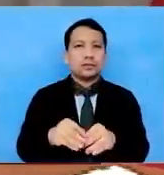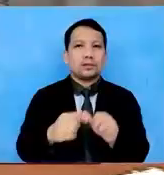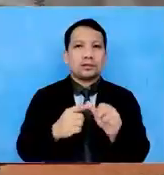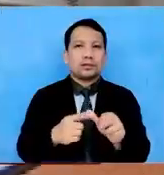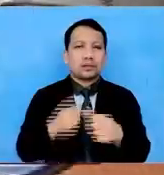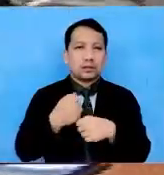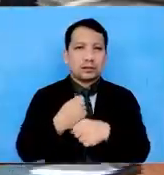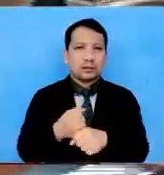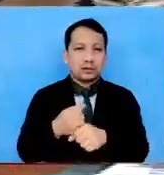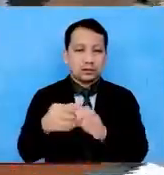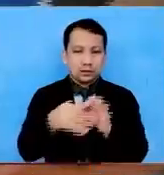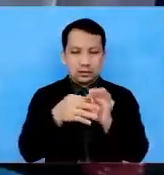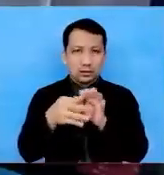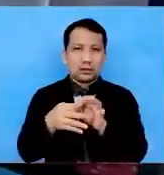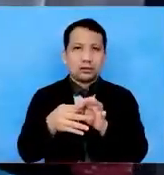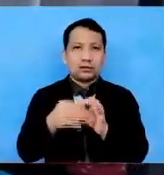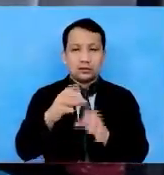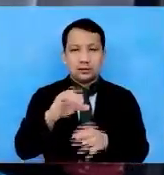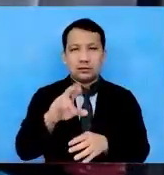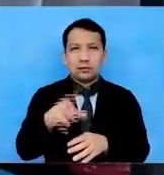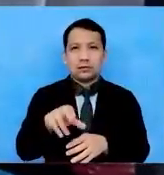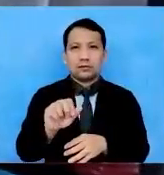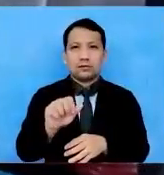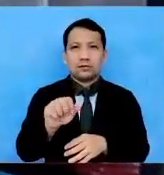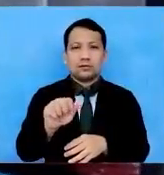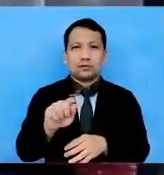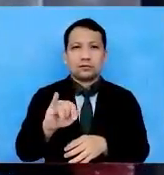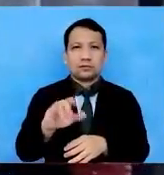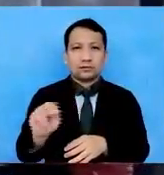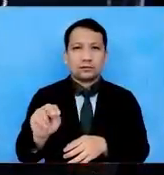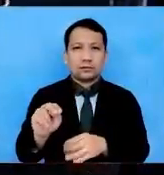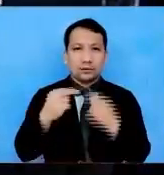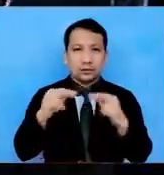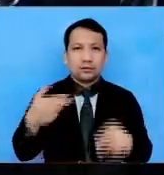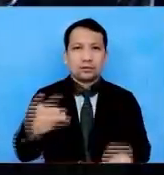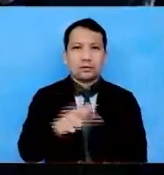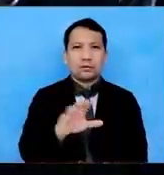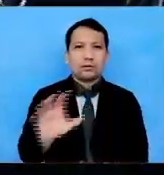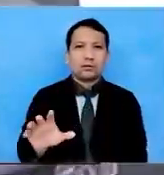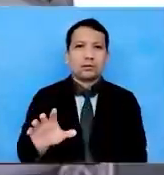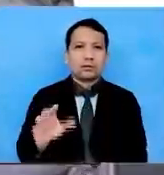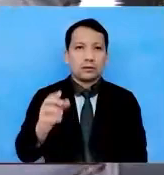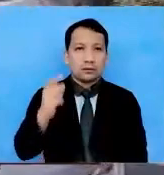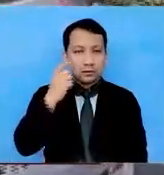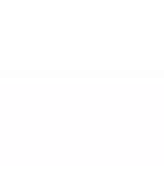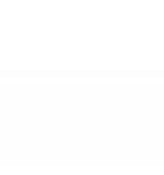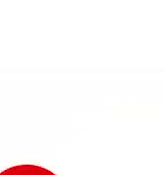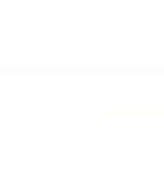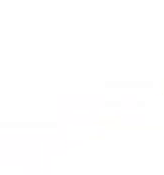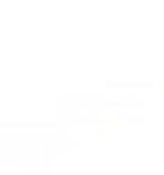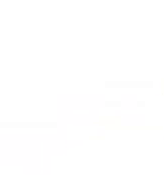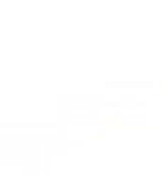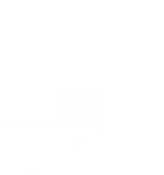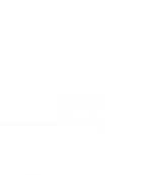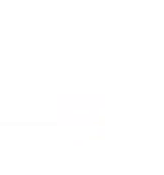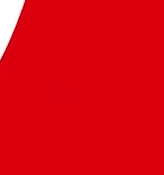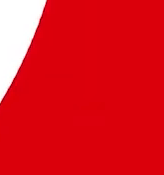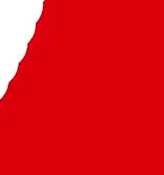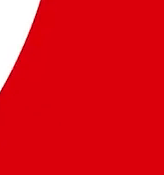ng kooperatiba o korporasyon. Nagbabalita mula sa Frontline, Gerard De La Peña, News 5.